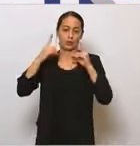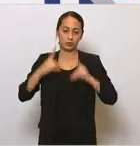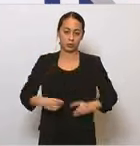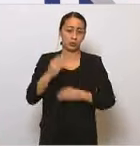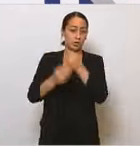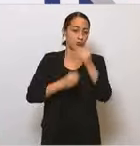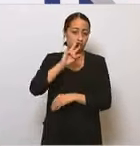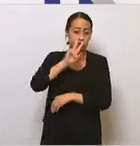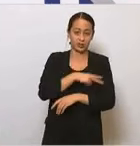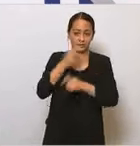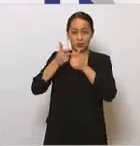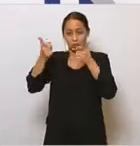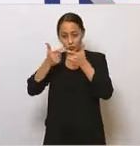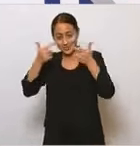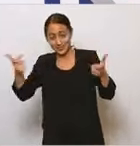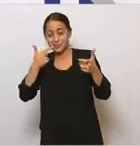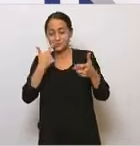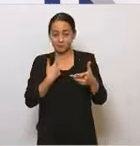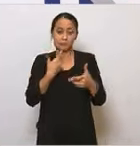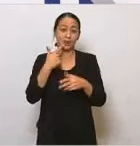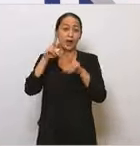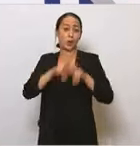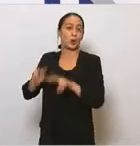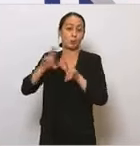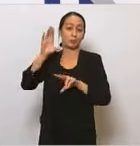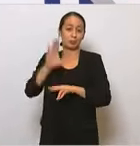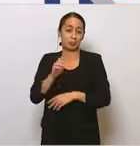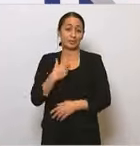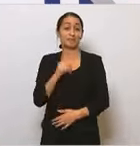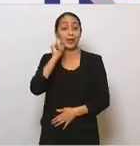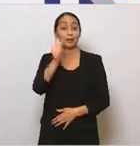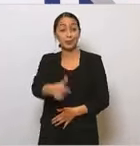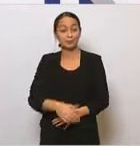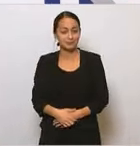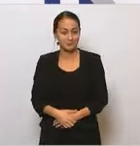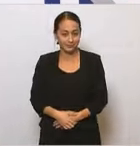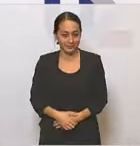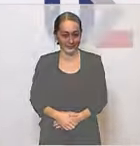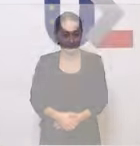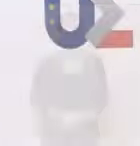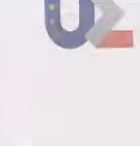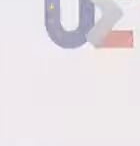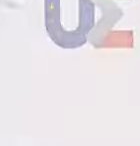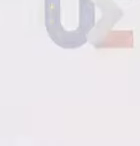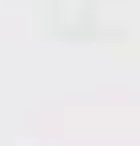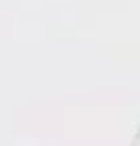très européen. Thank you very much and see you tomorrow. Merci beaucoup et à demain.